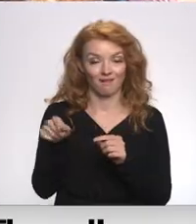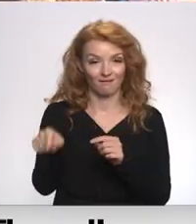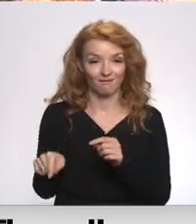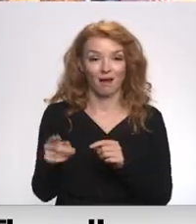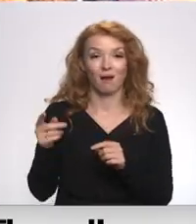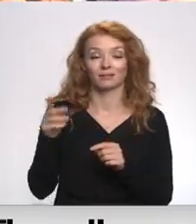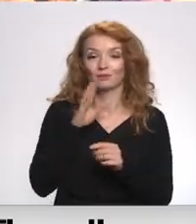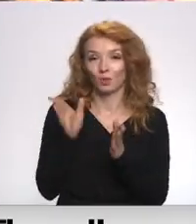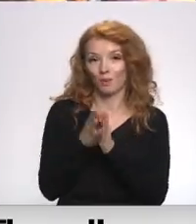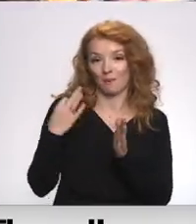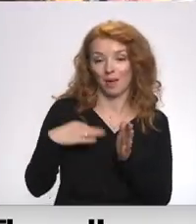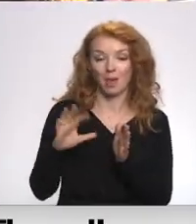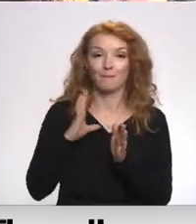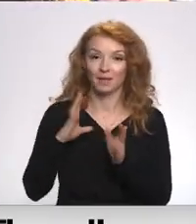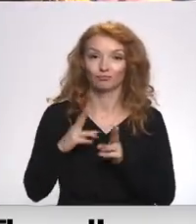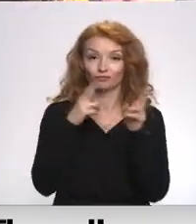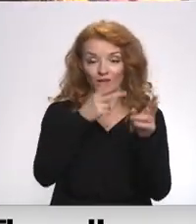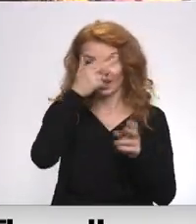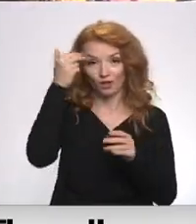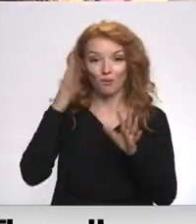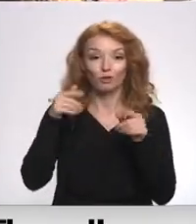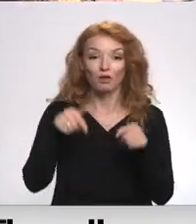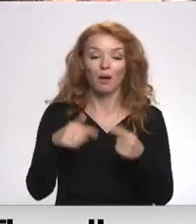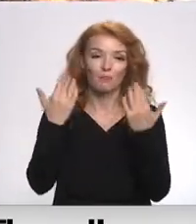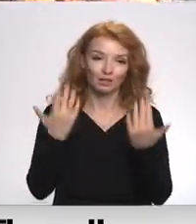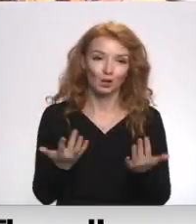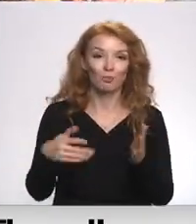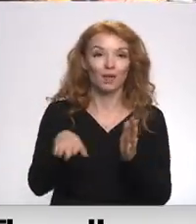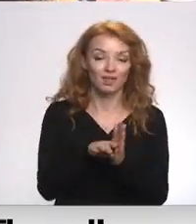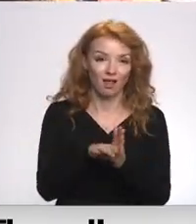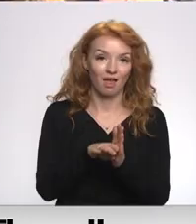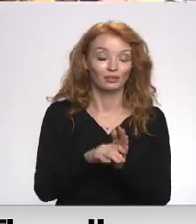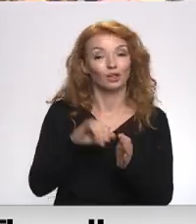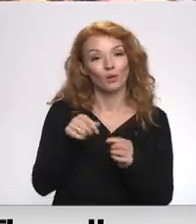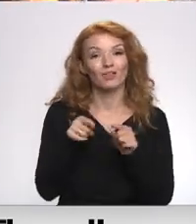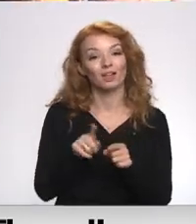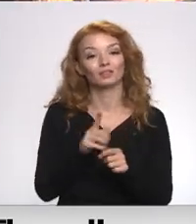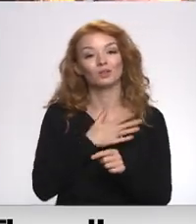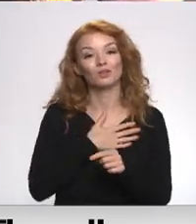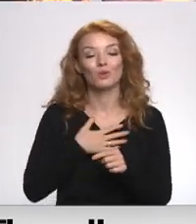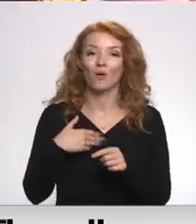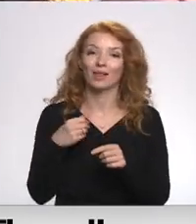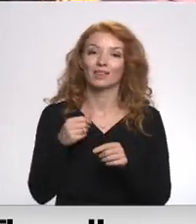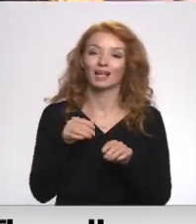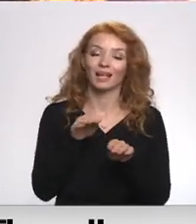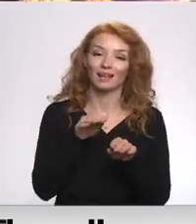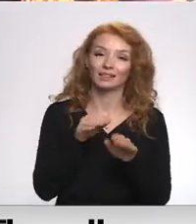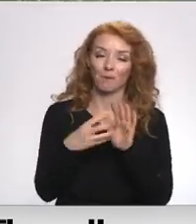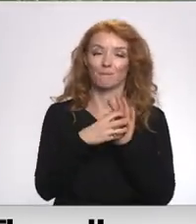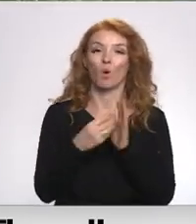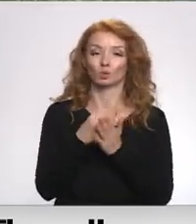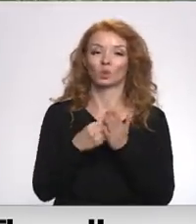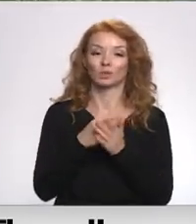ar meitām jau esot pabijusi Lietuvā, bet šajā pasākumā piedaloties, jo tas esot ļoti simbolisks arī